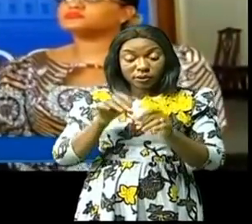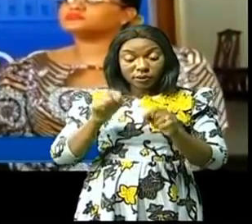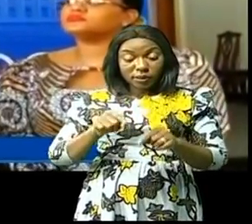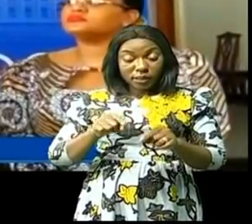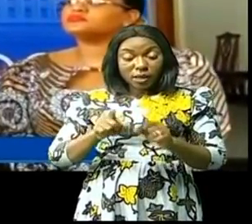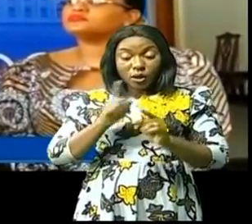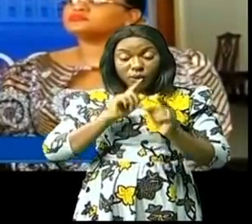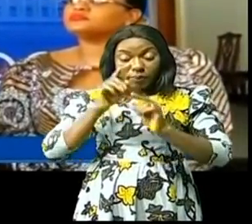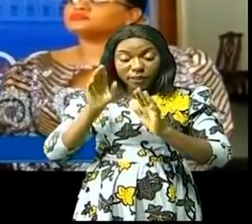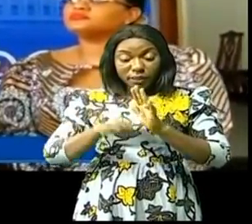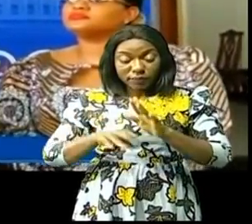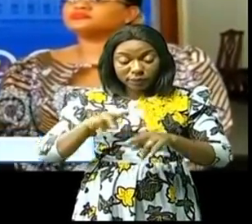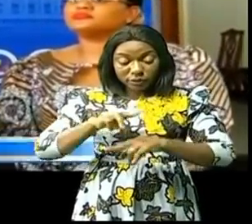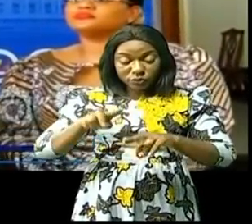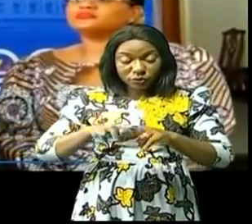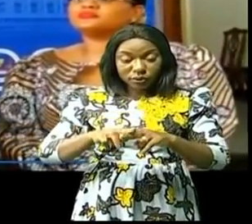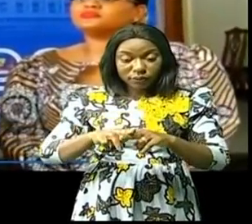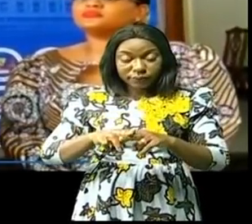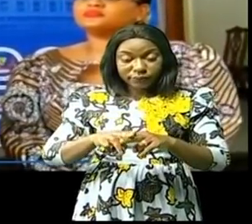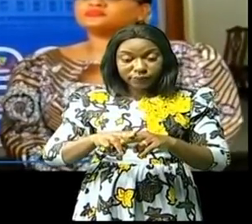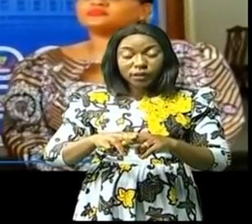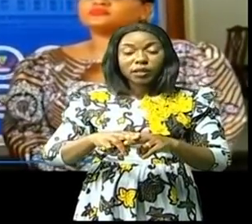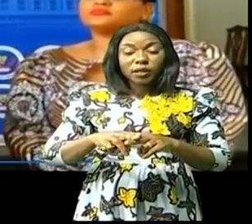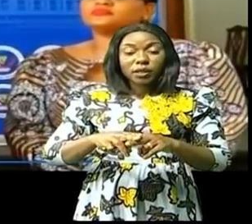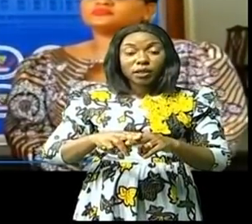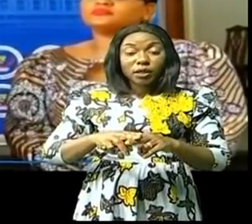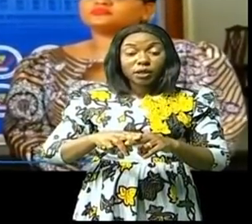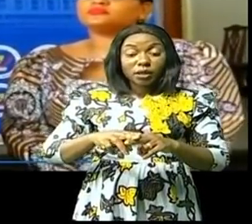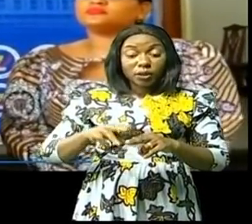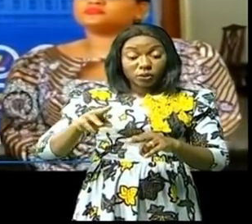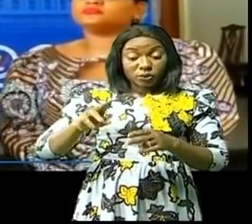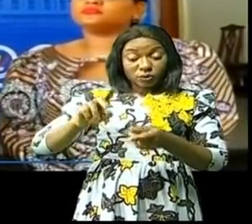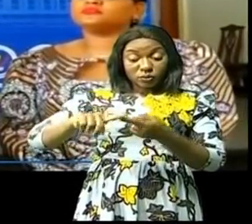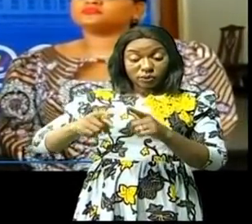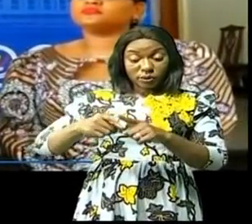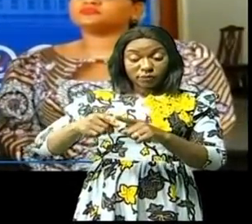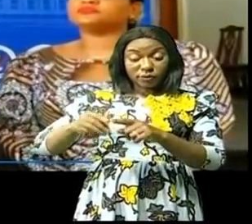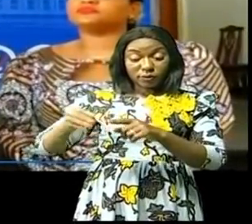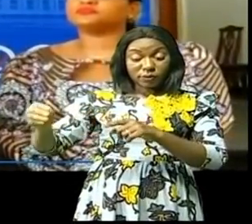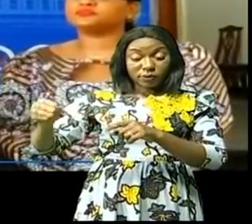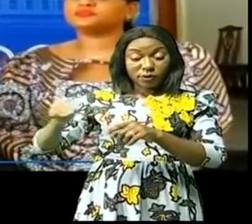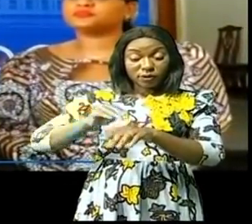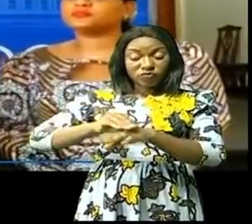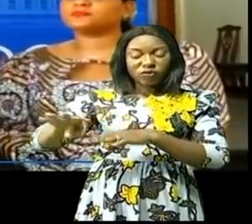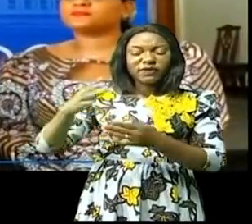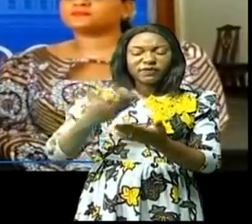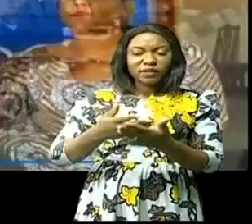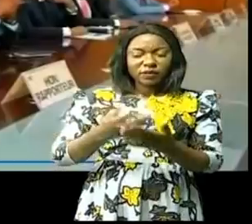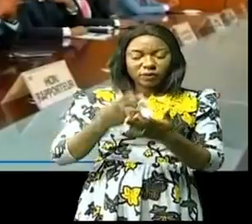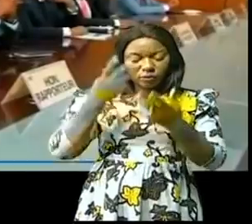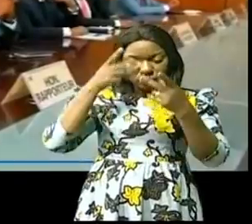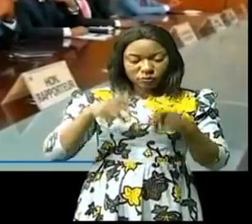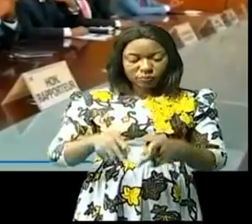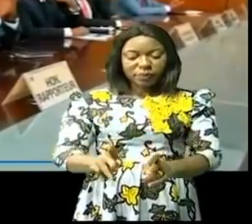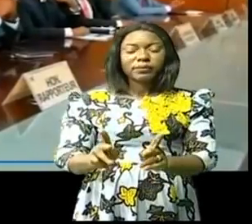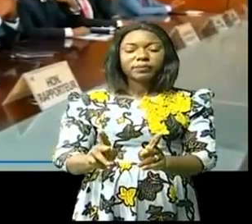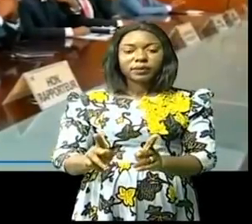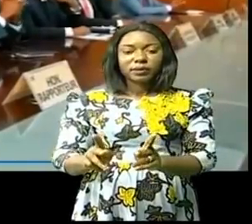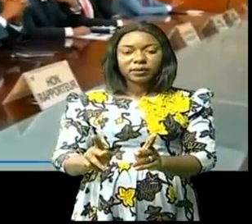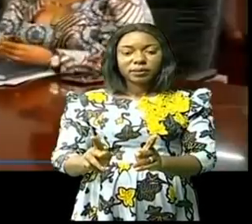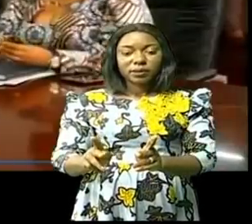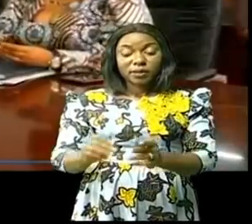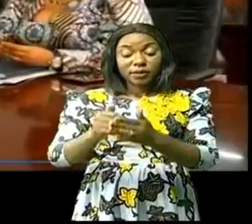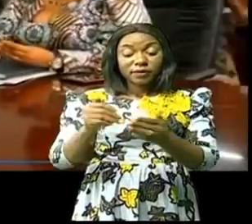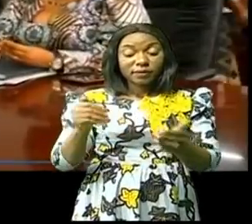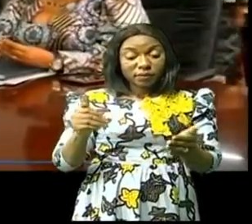nationale et que nos collègues du bureau nous ont promis de nous les transmettre le plus rapidement possible afin de nous permettre de statuer sur ça